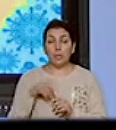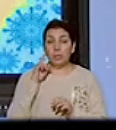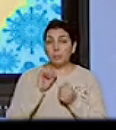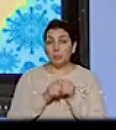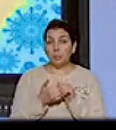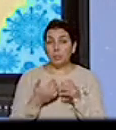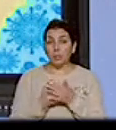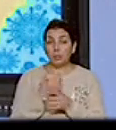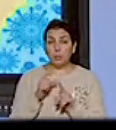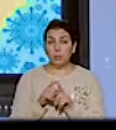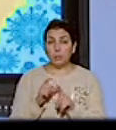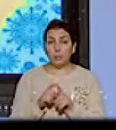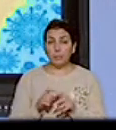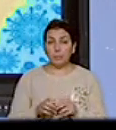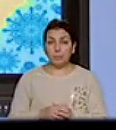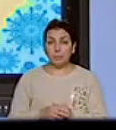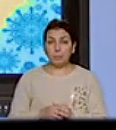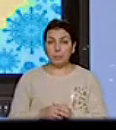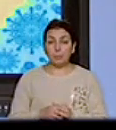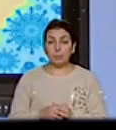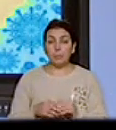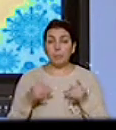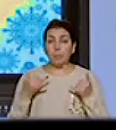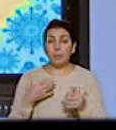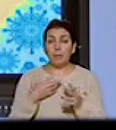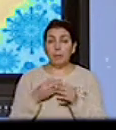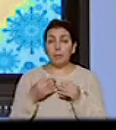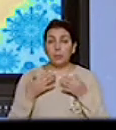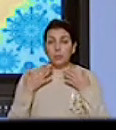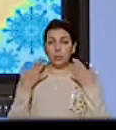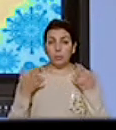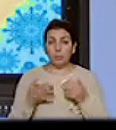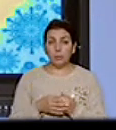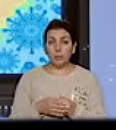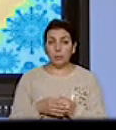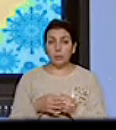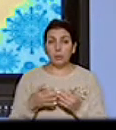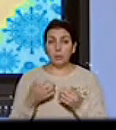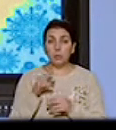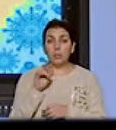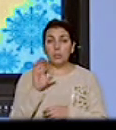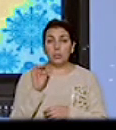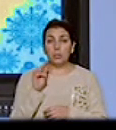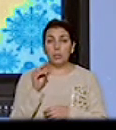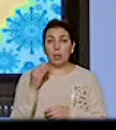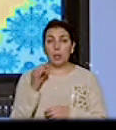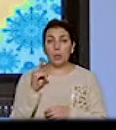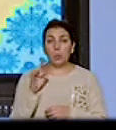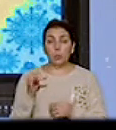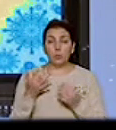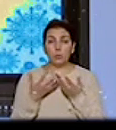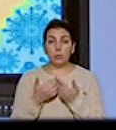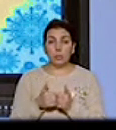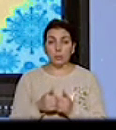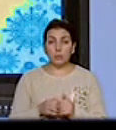Запомнили новые слова? А сейчас мы с вами прочитаем считалку.